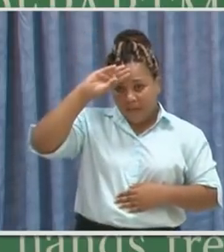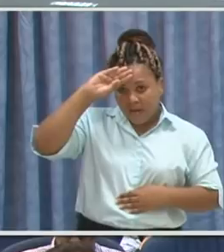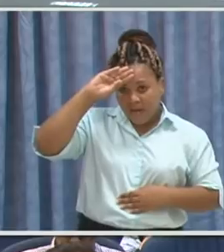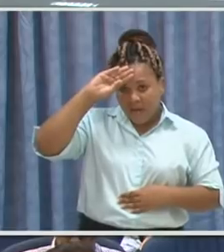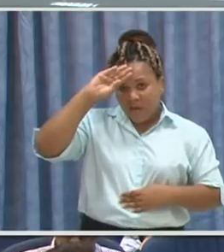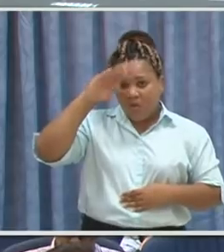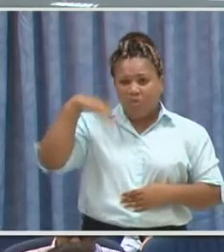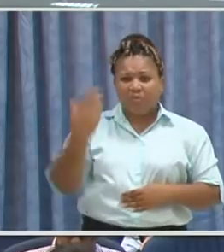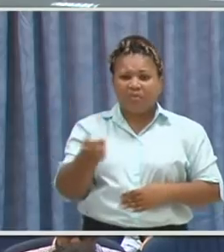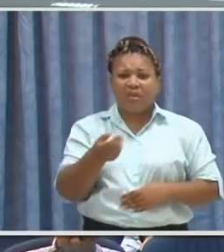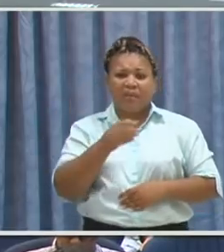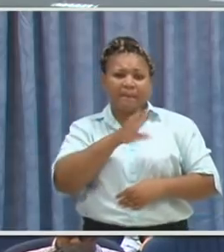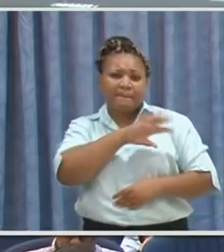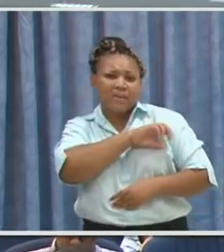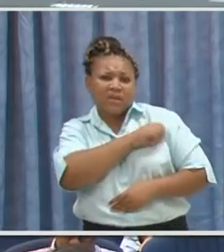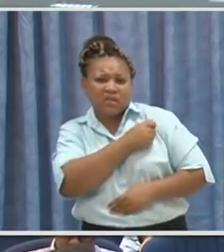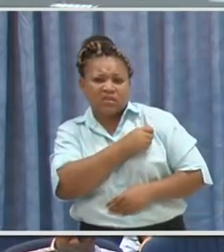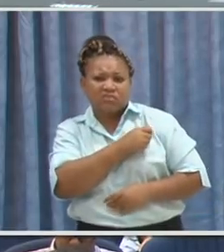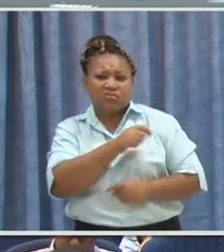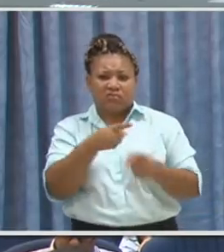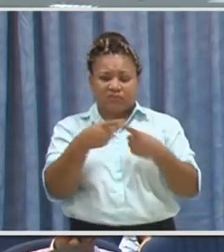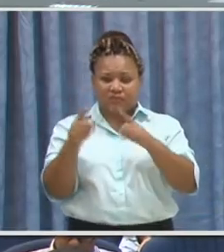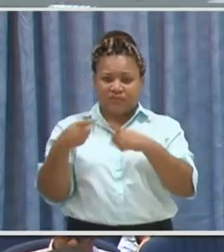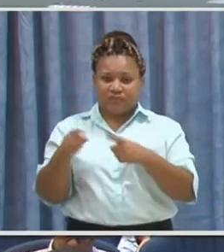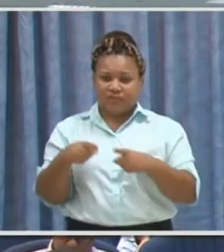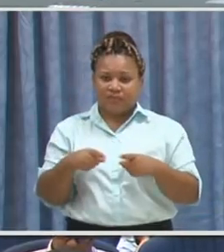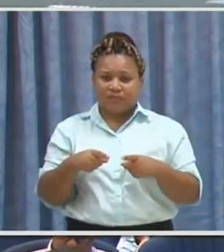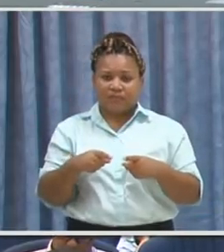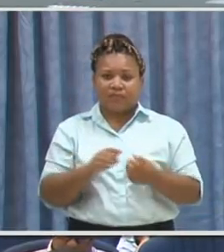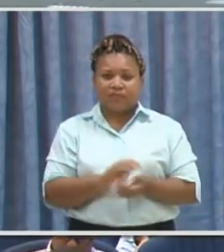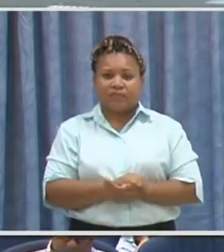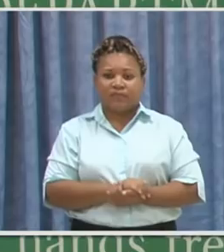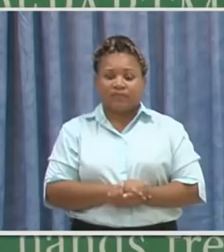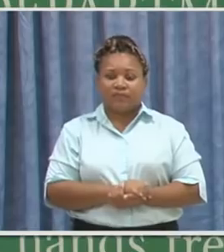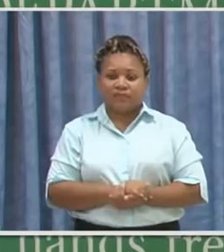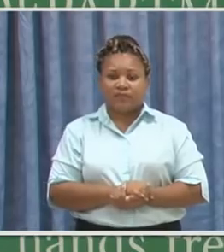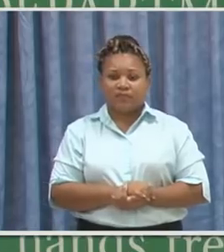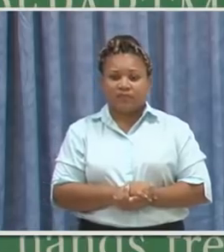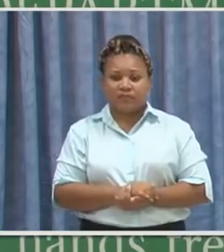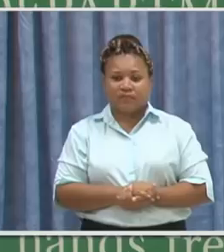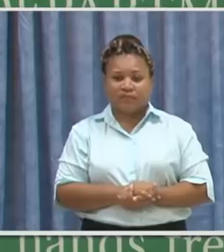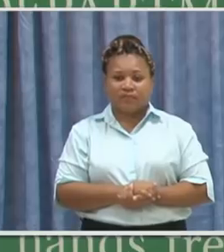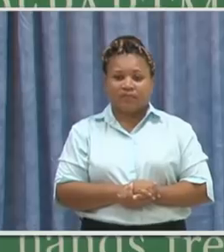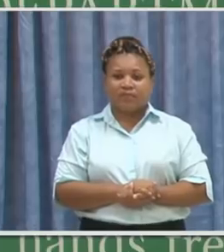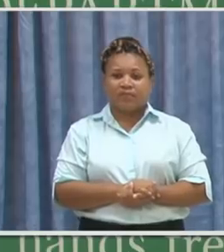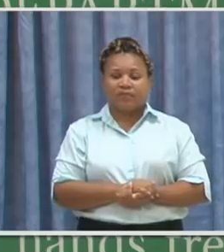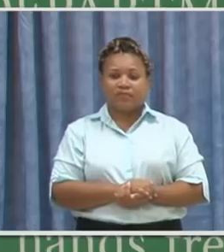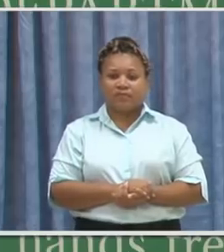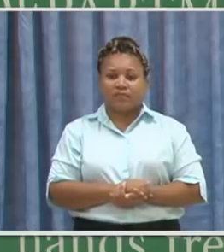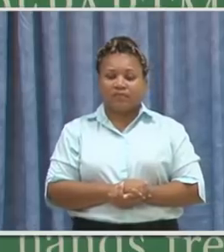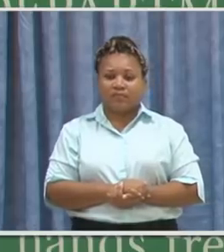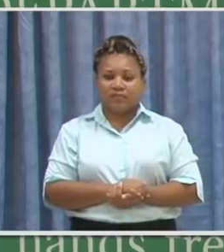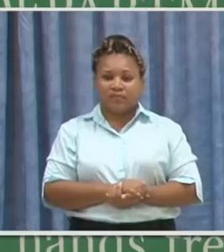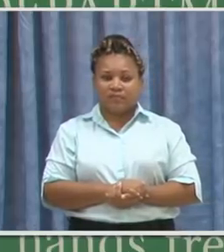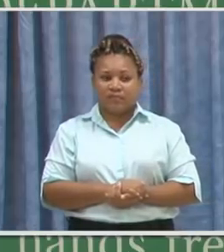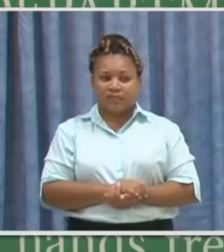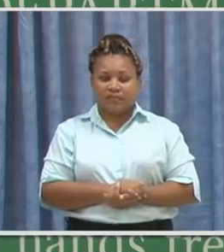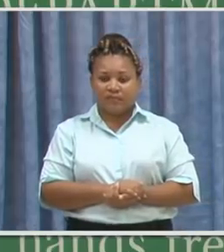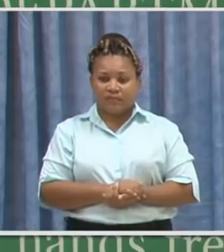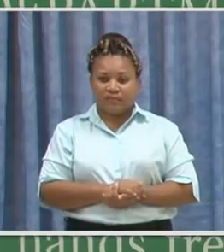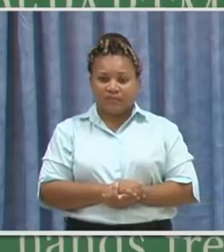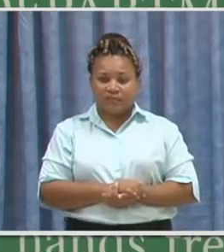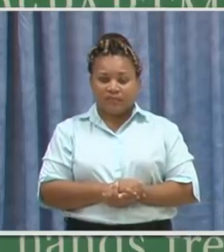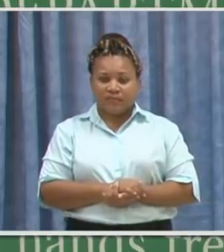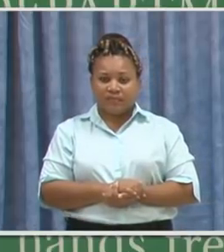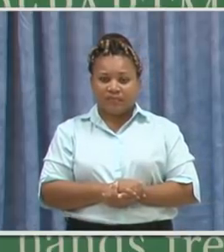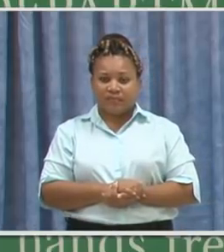nous achieve ben objectif que nous mettons que nous envie à achieve côté airport aussi et que port